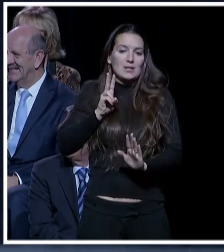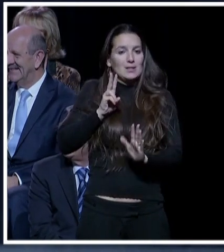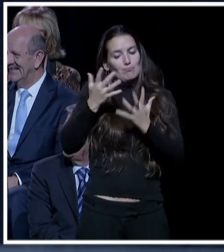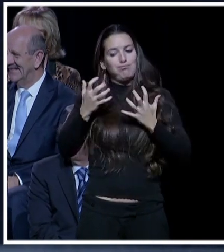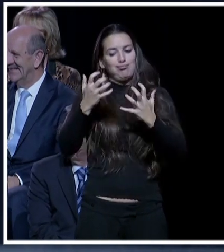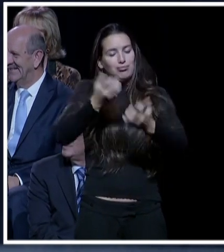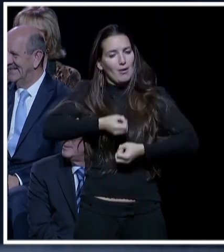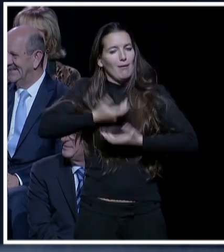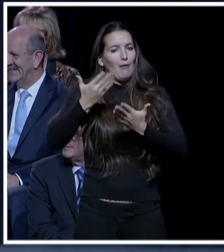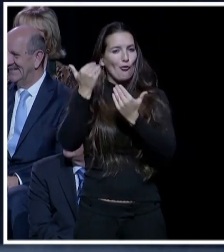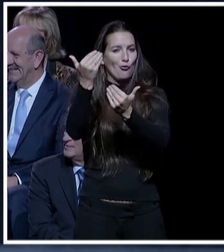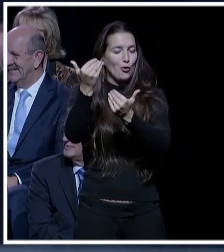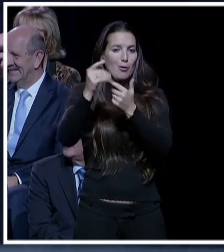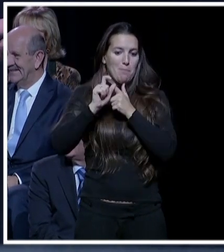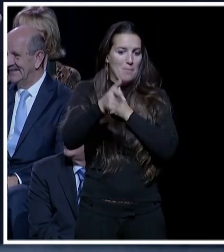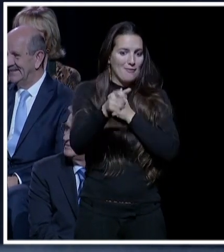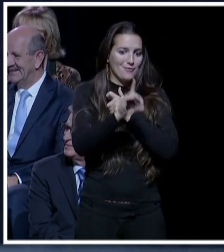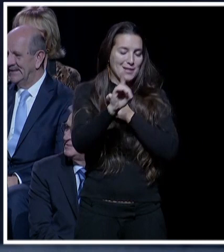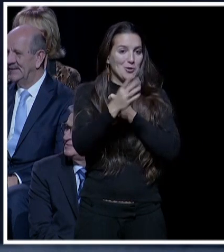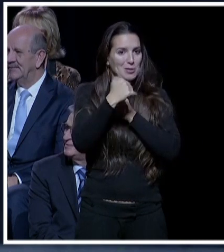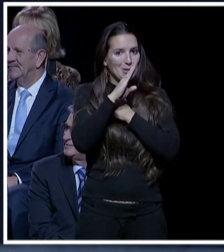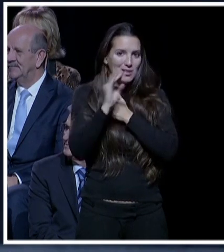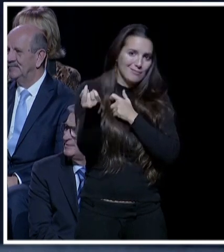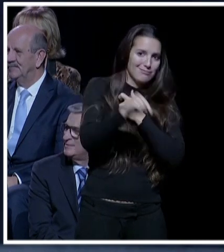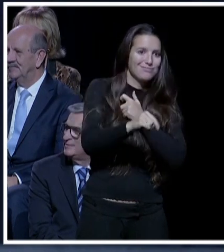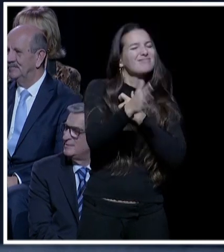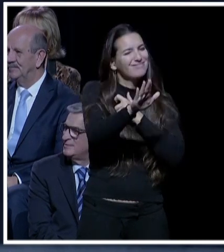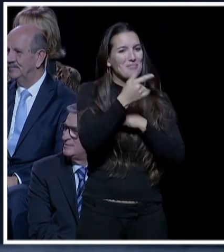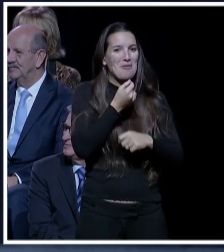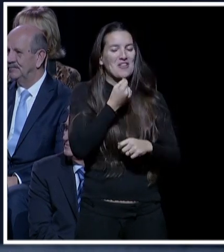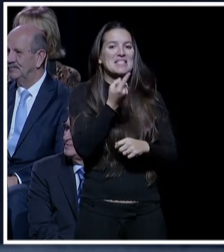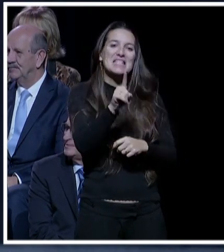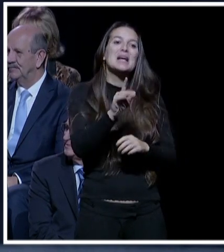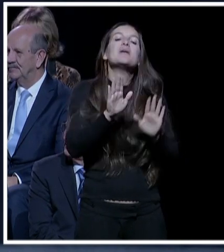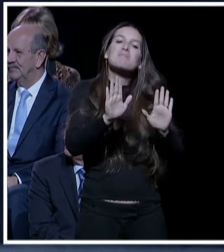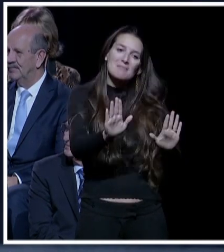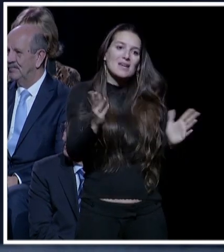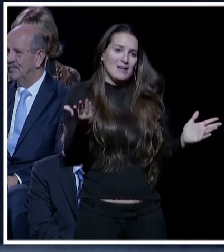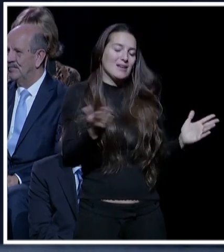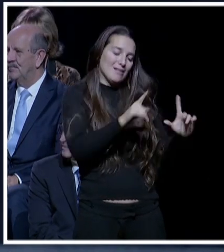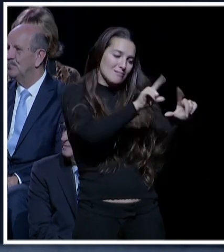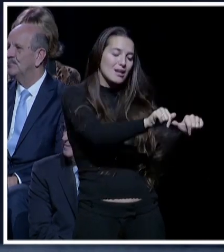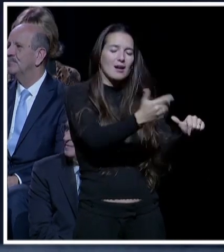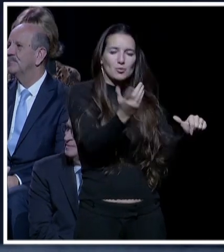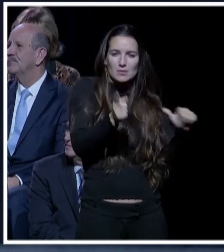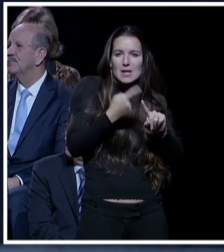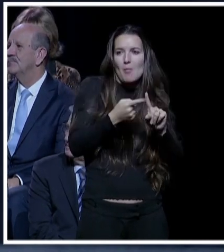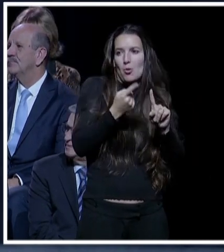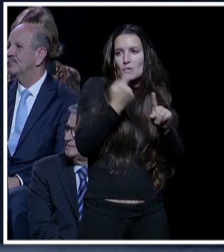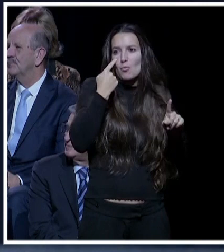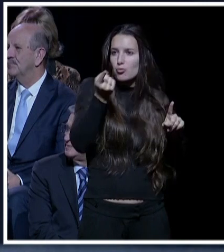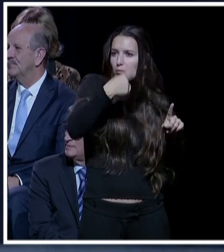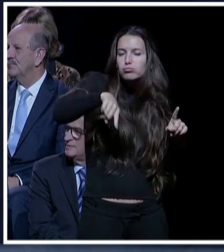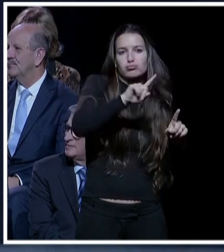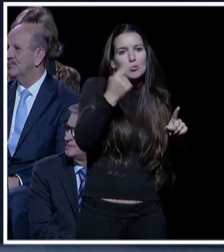énormément de monde. Ça a été un bel événement. Mais c'est vrai que c'est comme ça aussi qu'on tisse des liens d'amitié entre nous tous. Et c'est tellement important pour tous nos